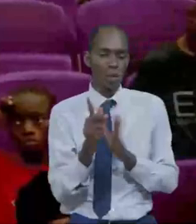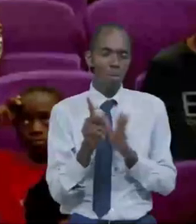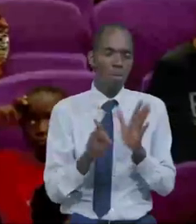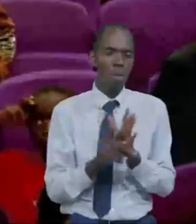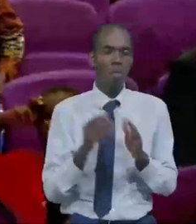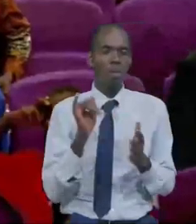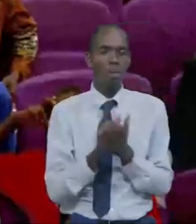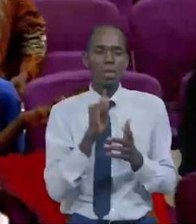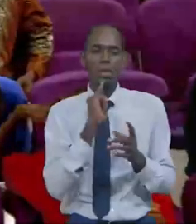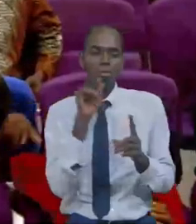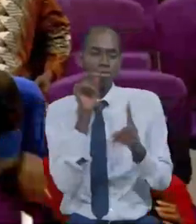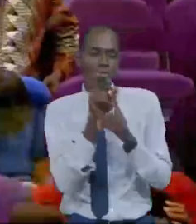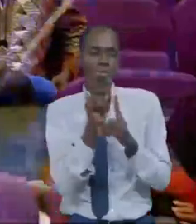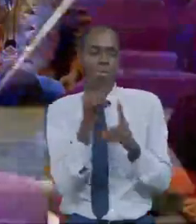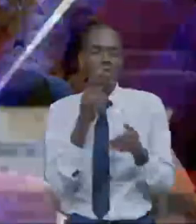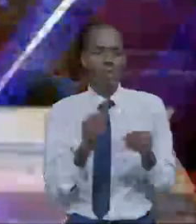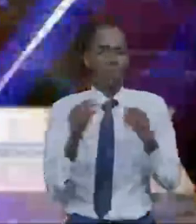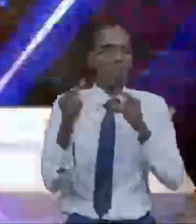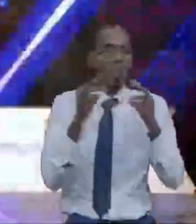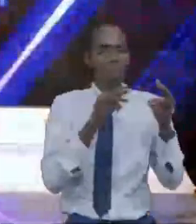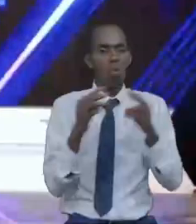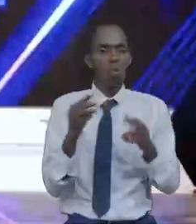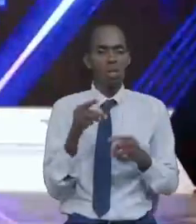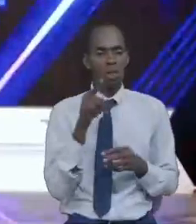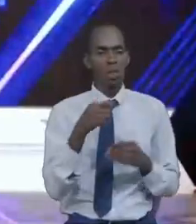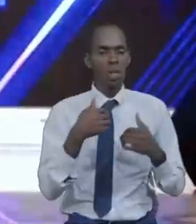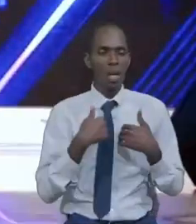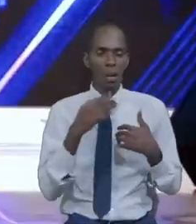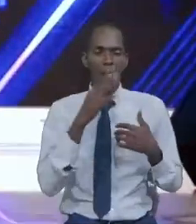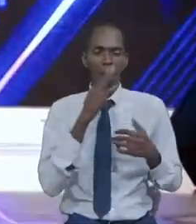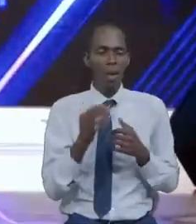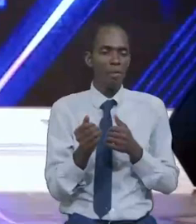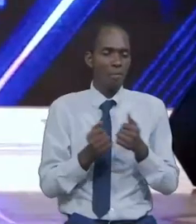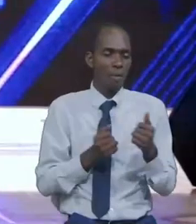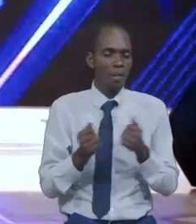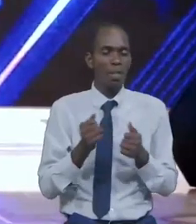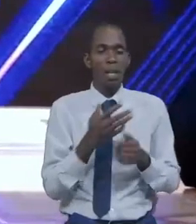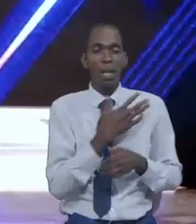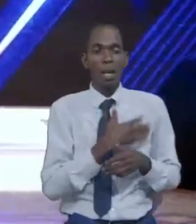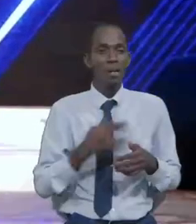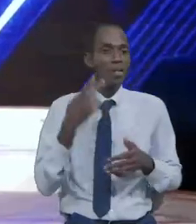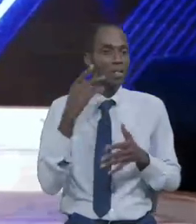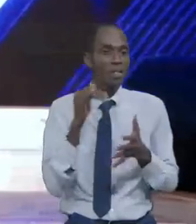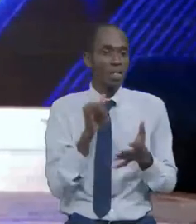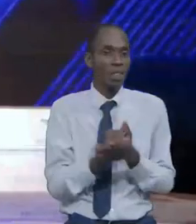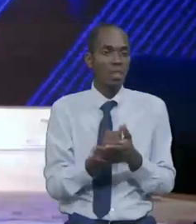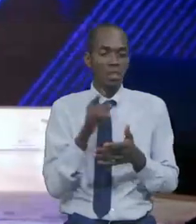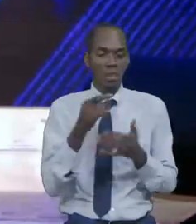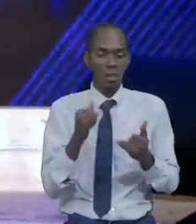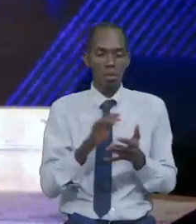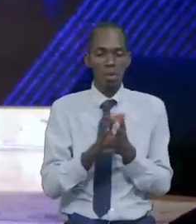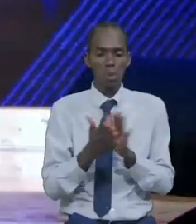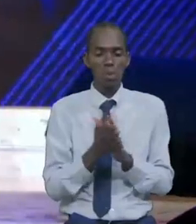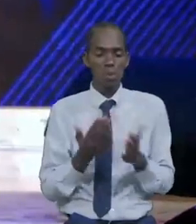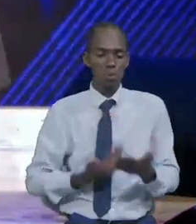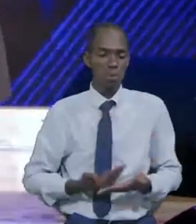c'est exactement la parole qu'il combattait, mais au lieu de faire cela, il est né de nouveau. Le Seigneur Jésus lui